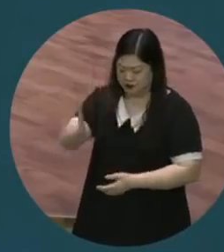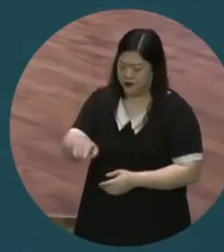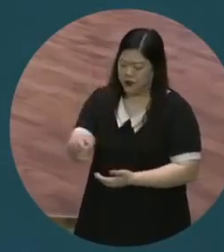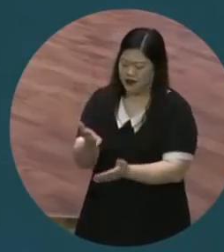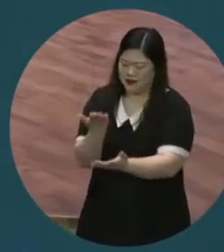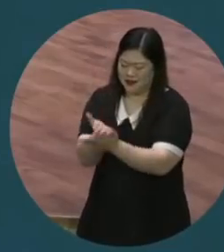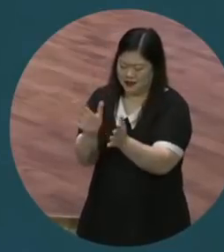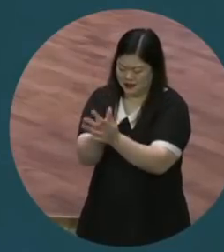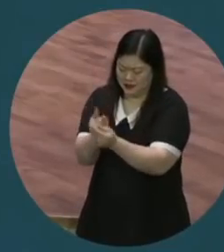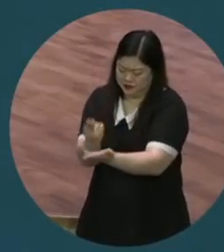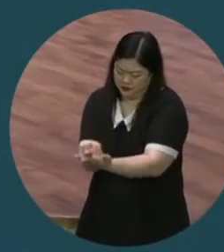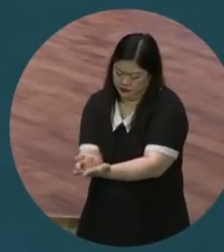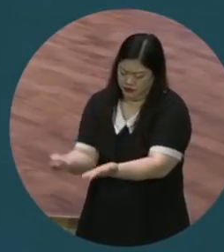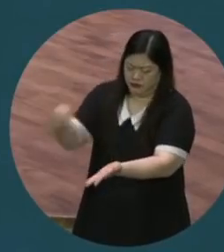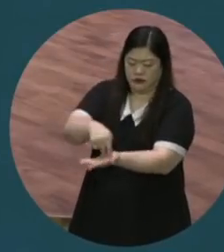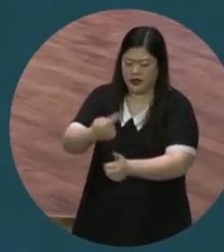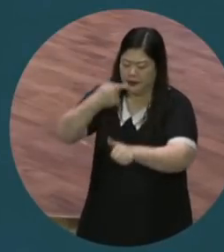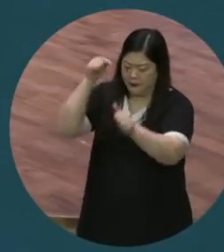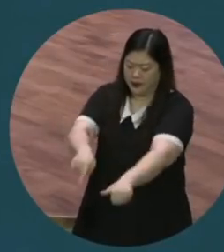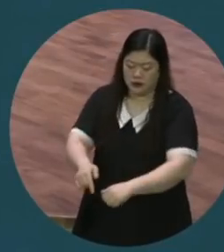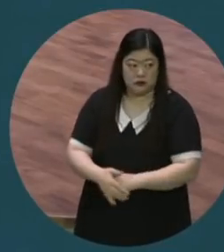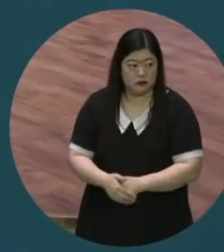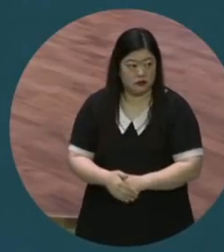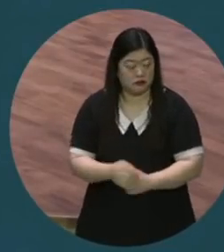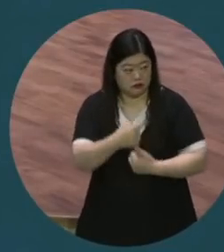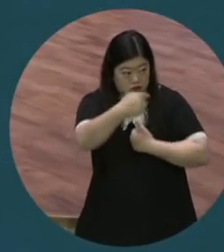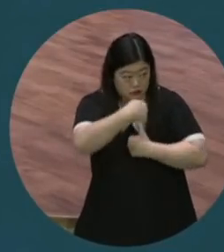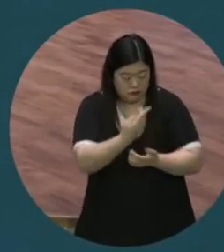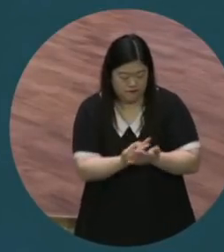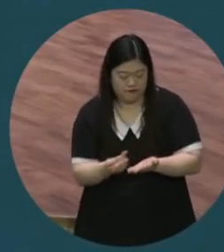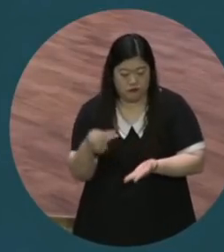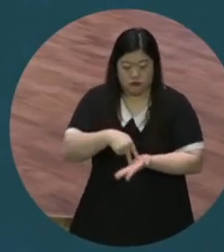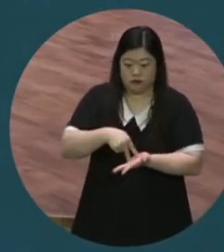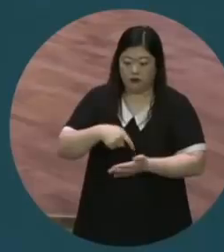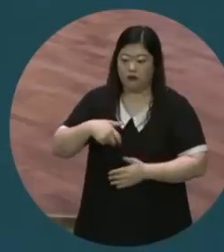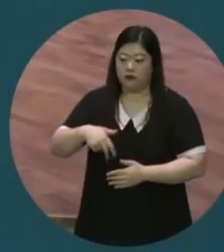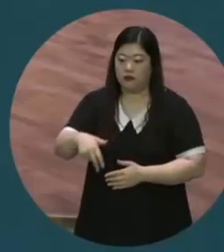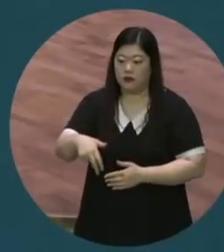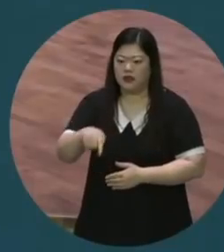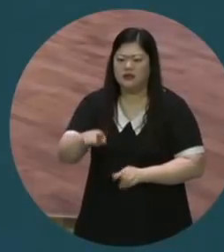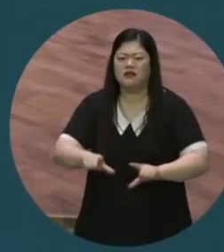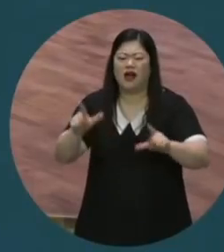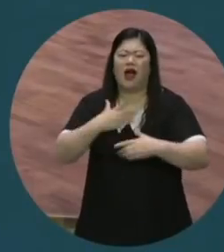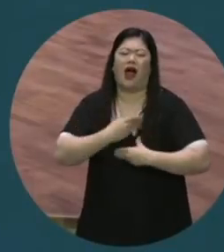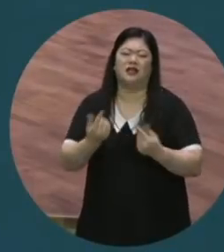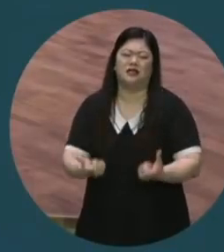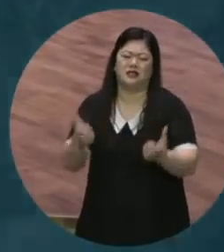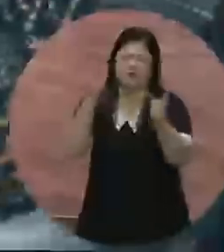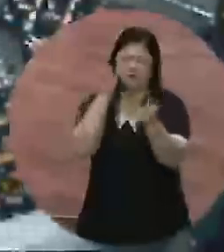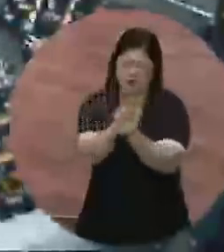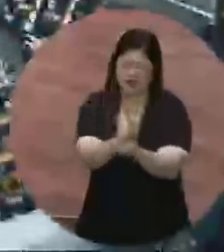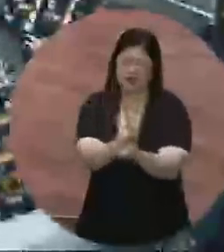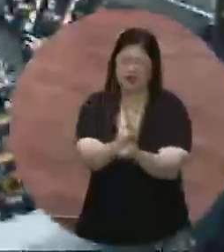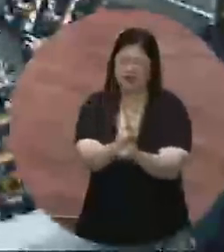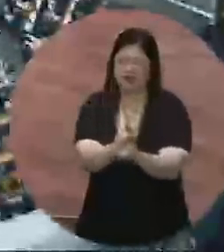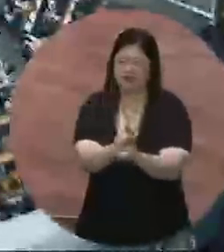하시니 그 사람이 곧 나아서 자리를 들고 걸어가니라. 이 날은 안식일이니. 아멘.